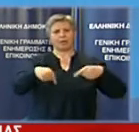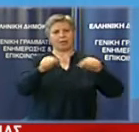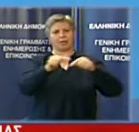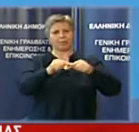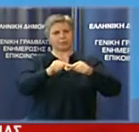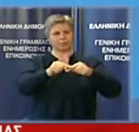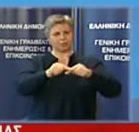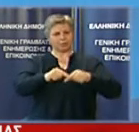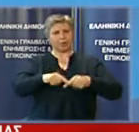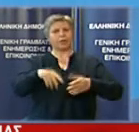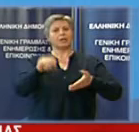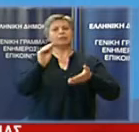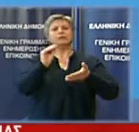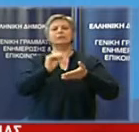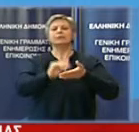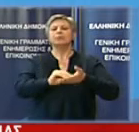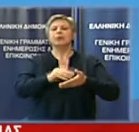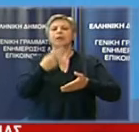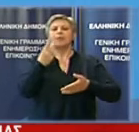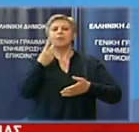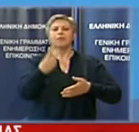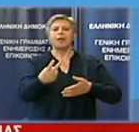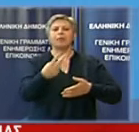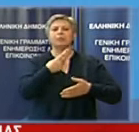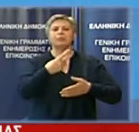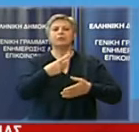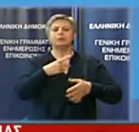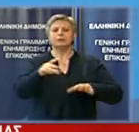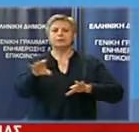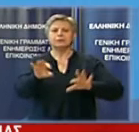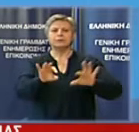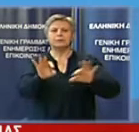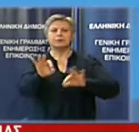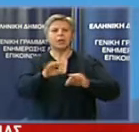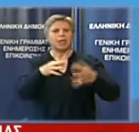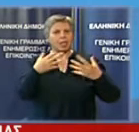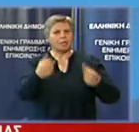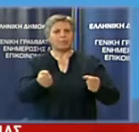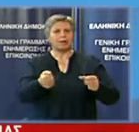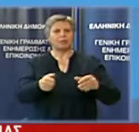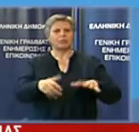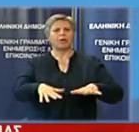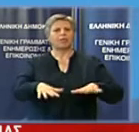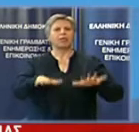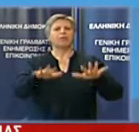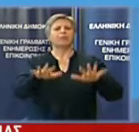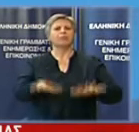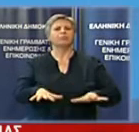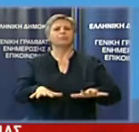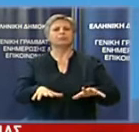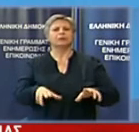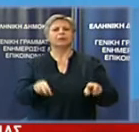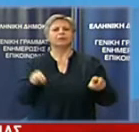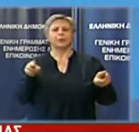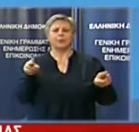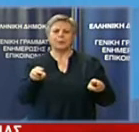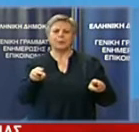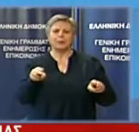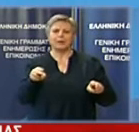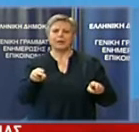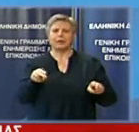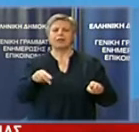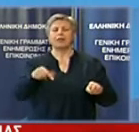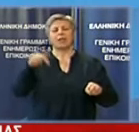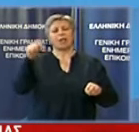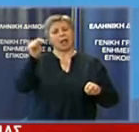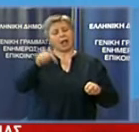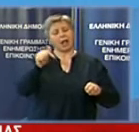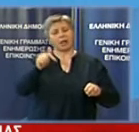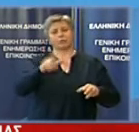βελτίωση των δικτών της απασχόλησης, όπως καταγράφεται από την Ελστάτ και την Εργάνη.